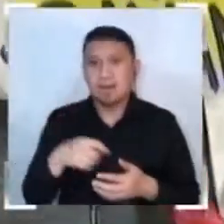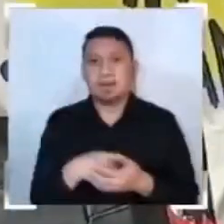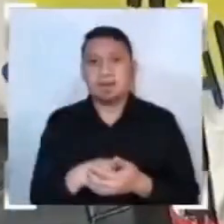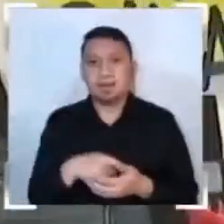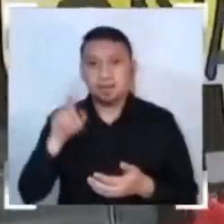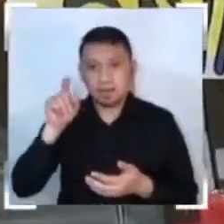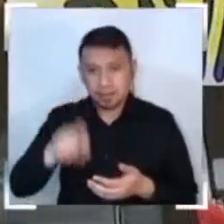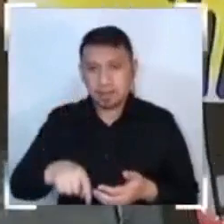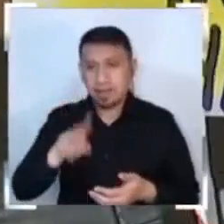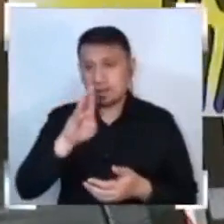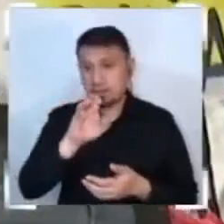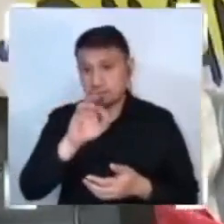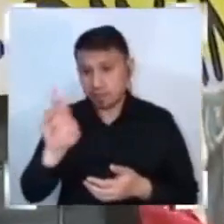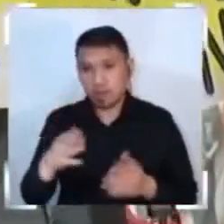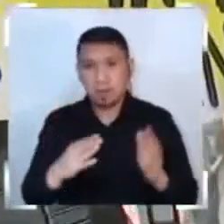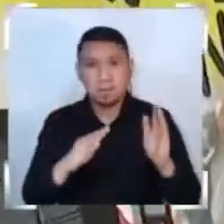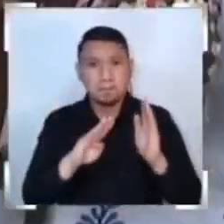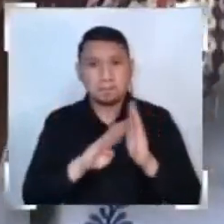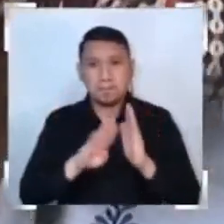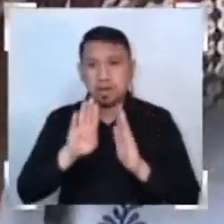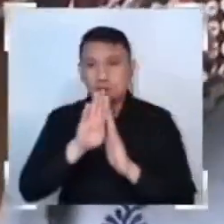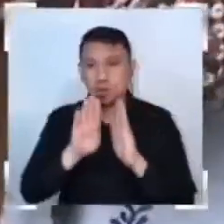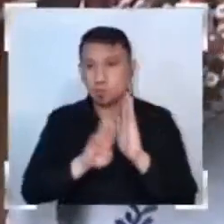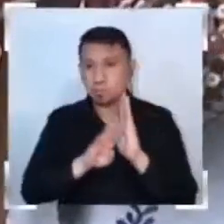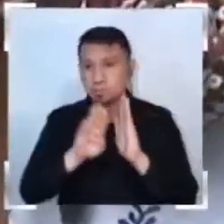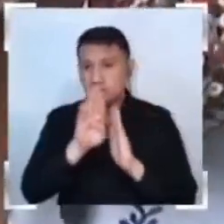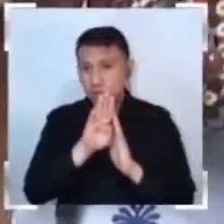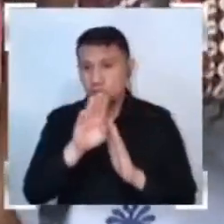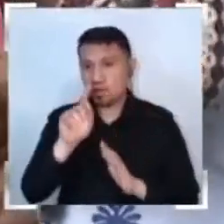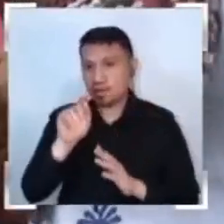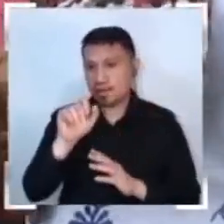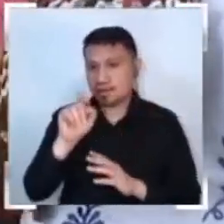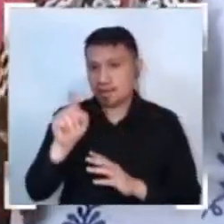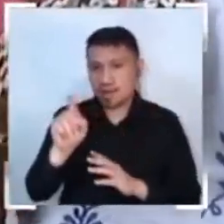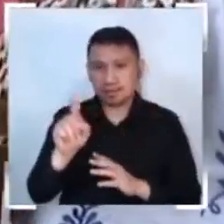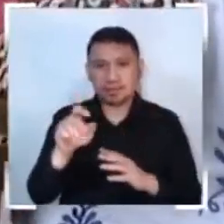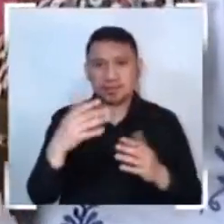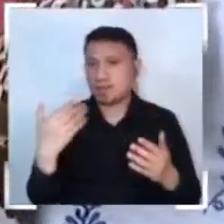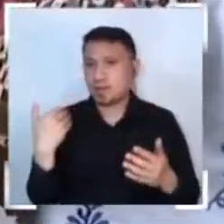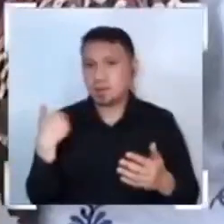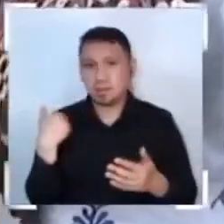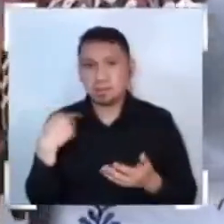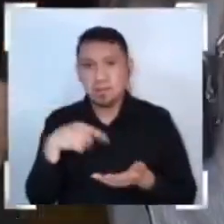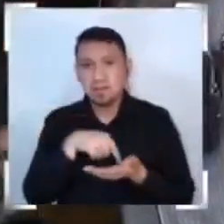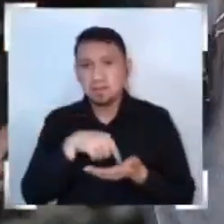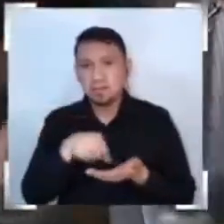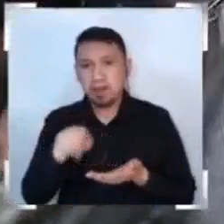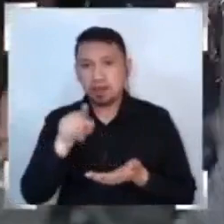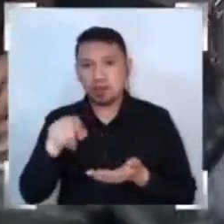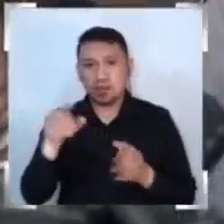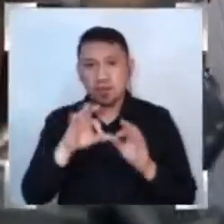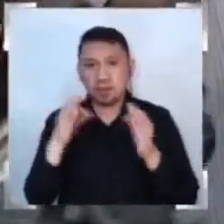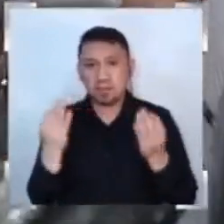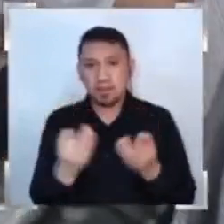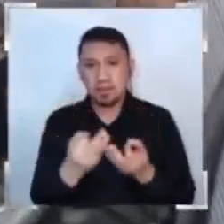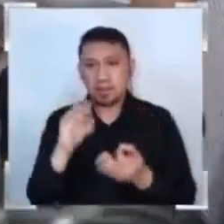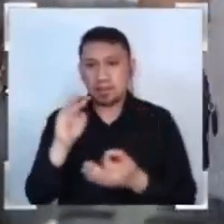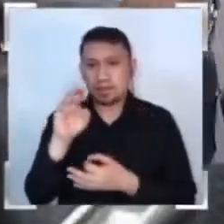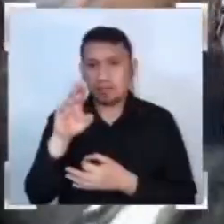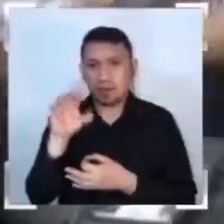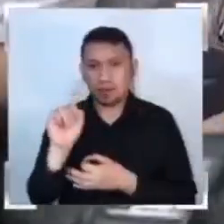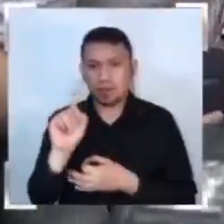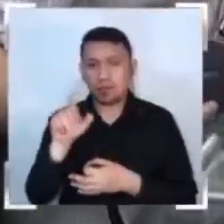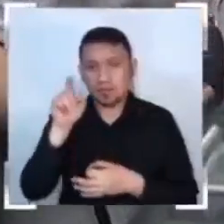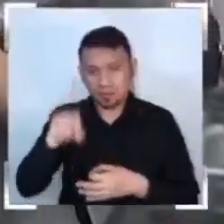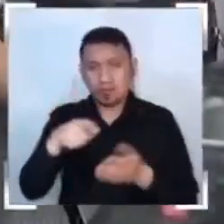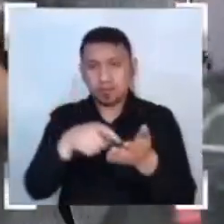ang bilyong-bilyong pisong estate tax na pinababayaran ng Supreme Court sa pamilya Marcos. Nagbigay rin sila ng sulat